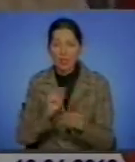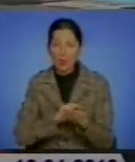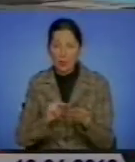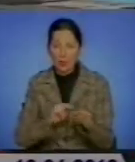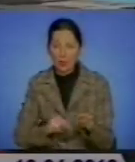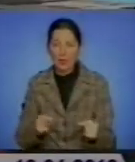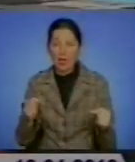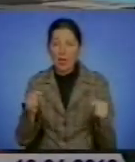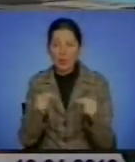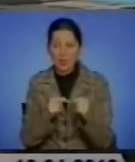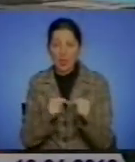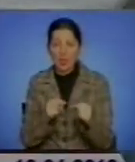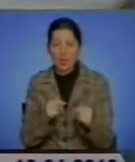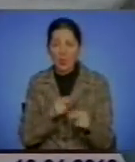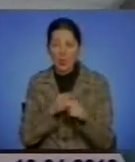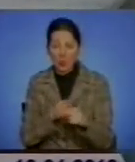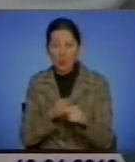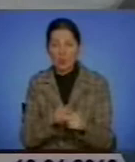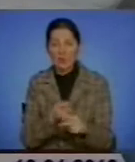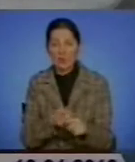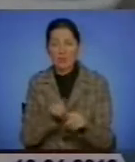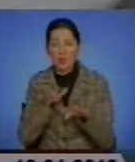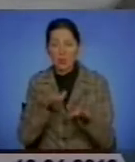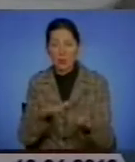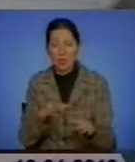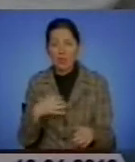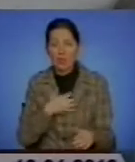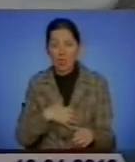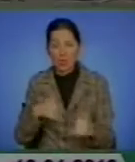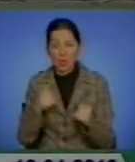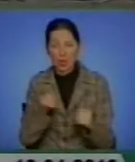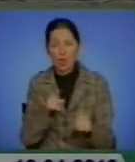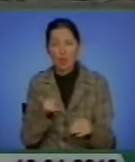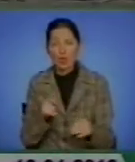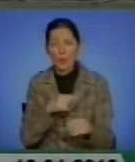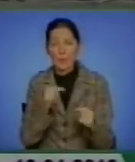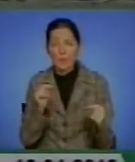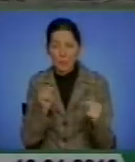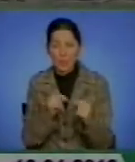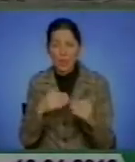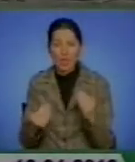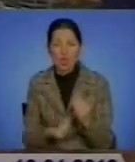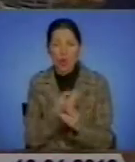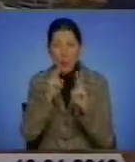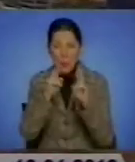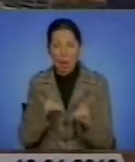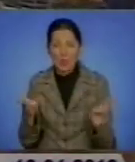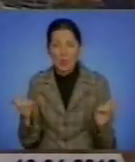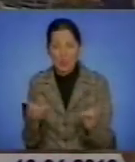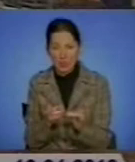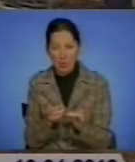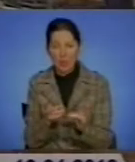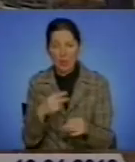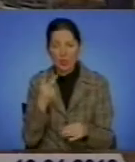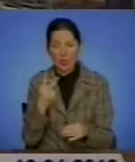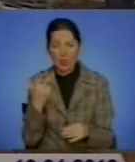вчасно втрутитися в цей процес украй важливо, адже для того, аби підлаштуватися під нові правила, якраз і потрібні